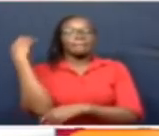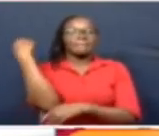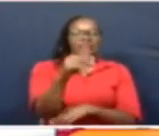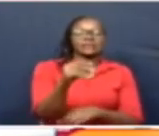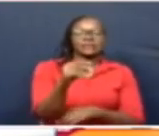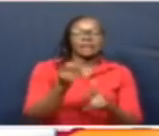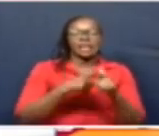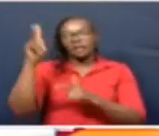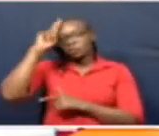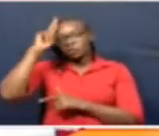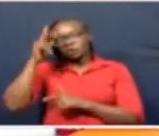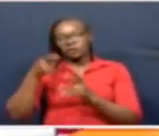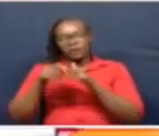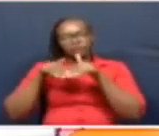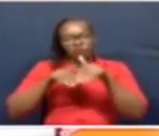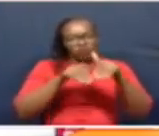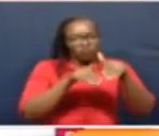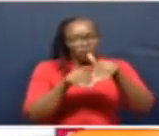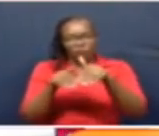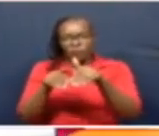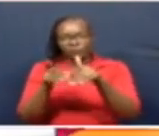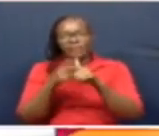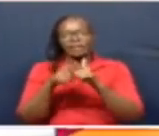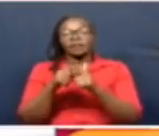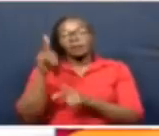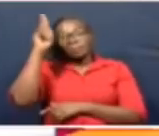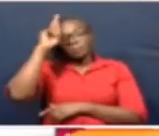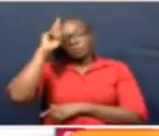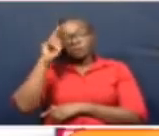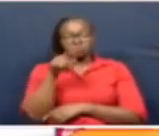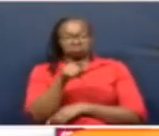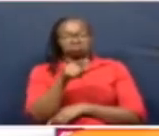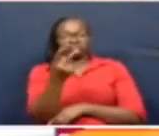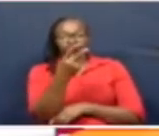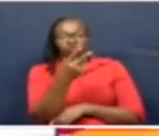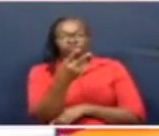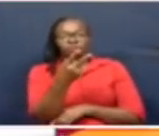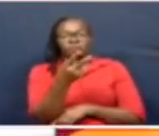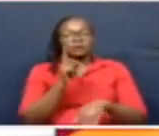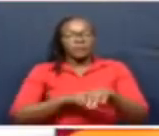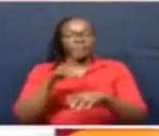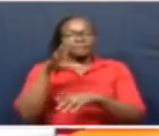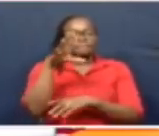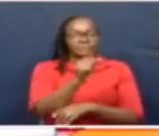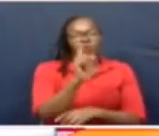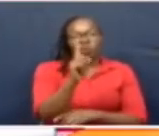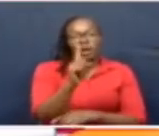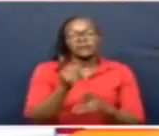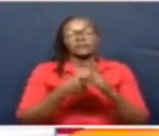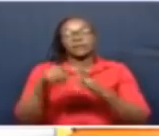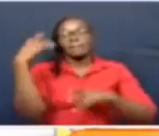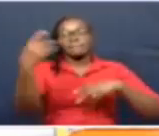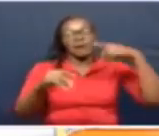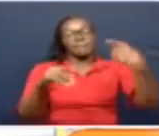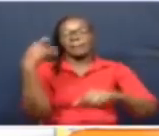ndio polisi akamfuata nyuma. Alafu akakuja walikuwa wawili. Kati alipata huyo mmoja hapa ndiye alianzana na yeye